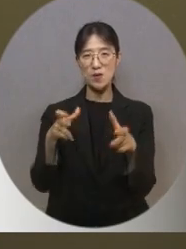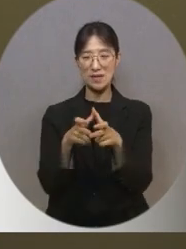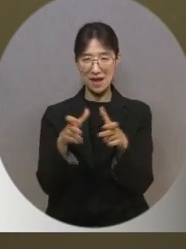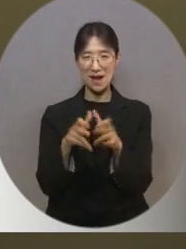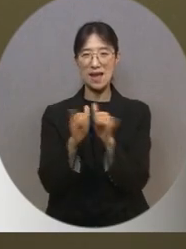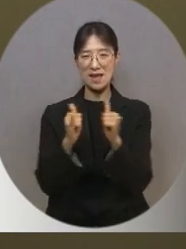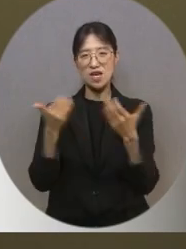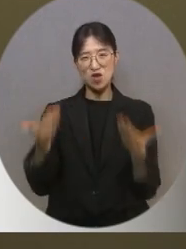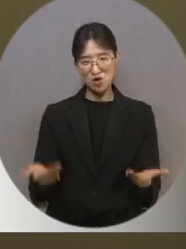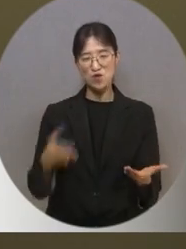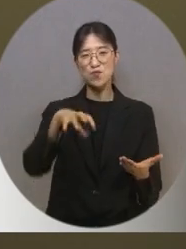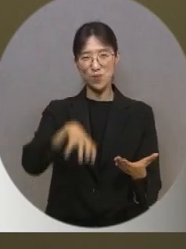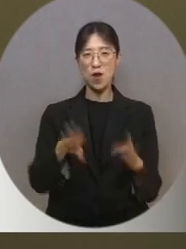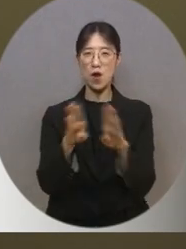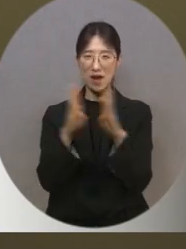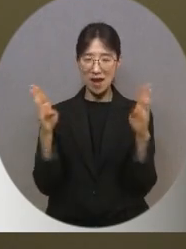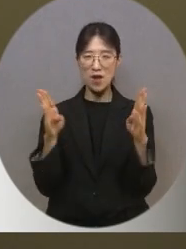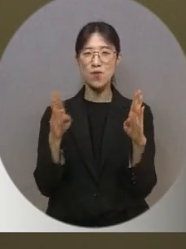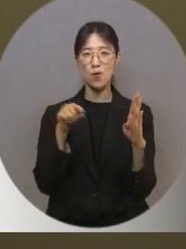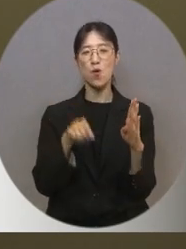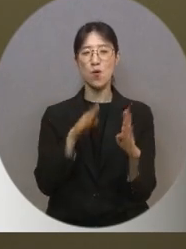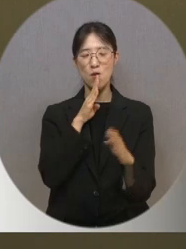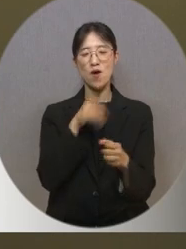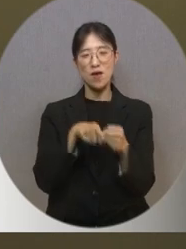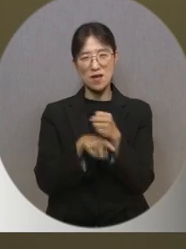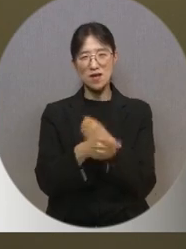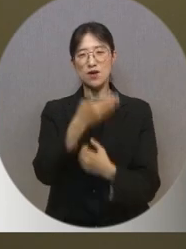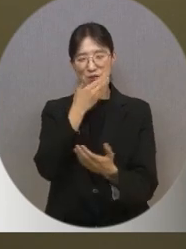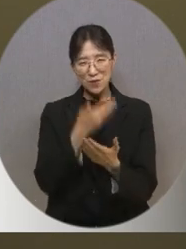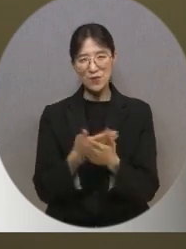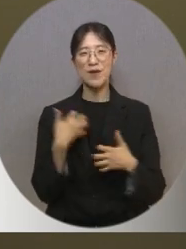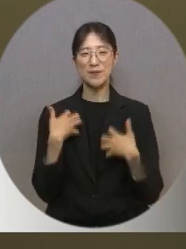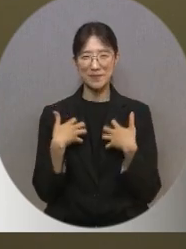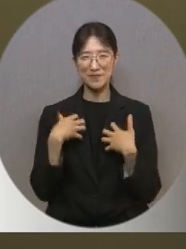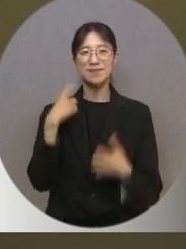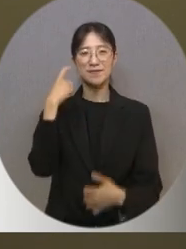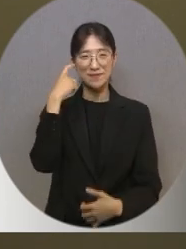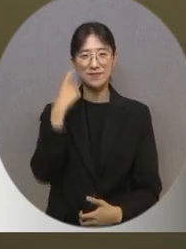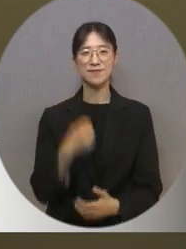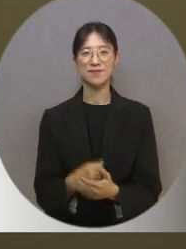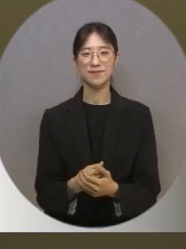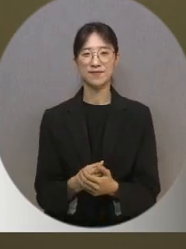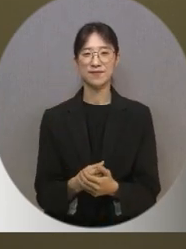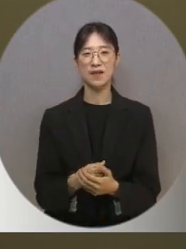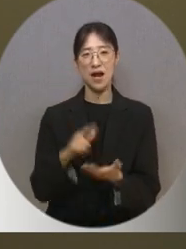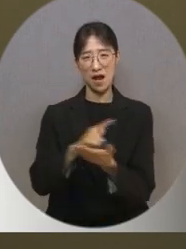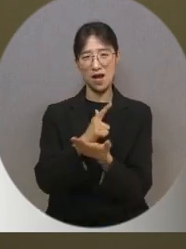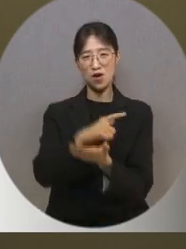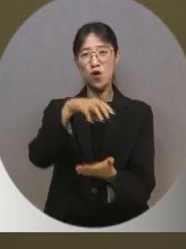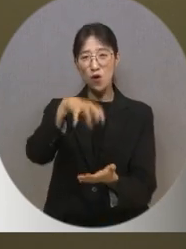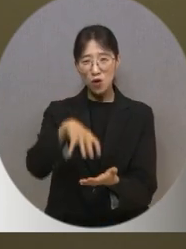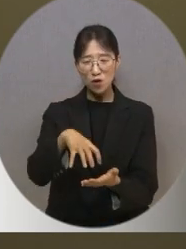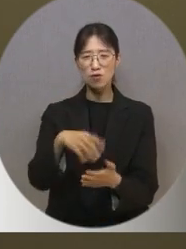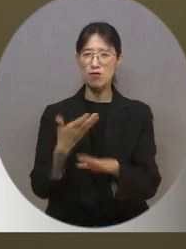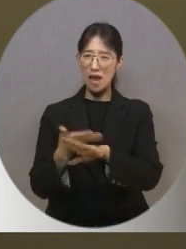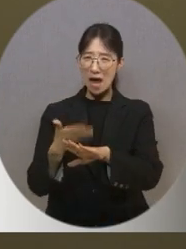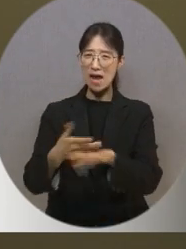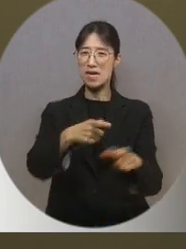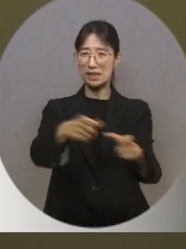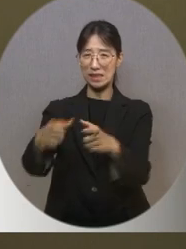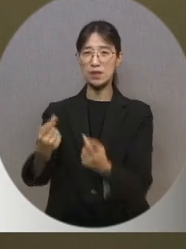쉼터 개소를 하게 된 것을 매우 뜻깊고 반갑게 생각하고 있습니다. 사실 우리 강서구는 다른